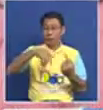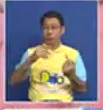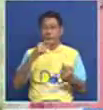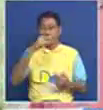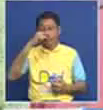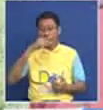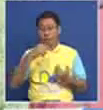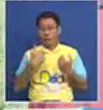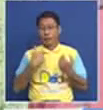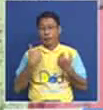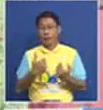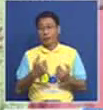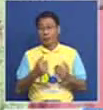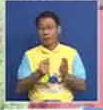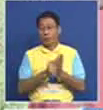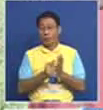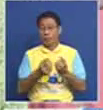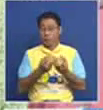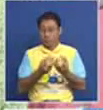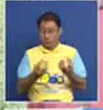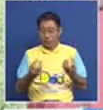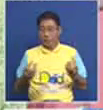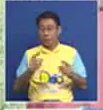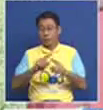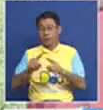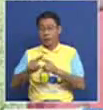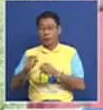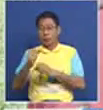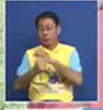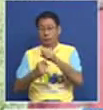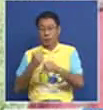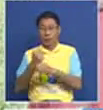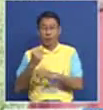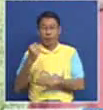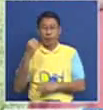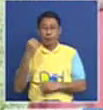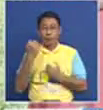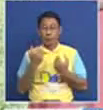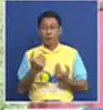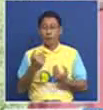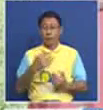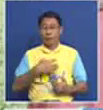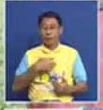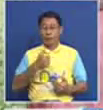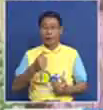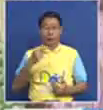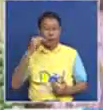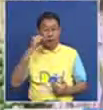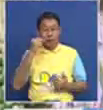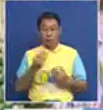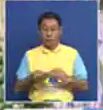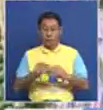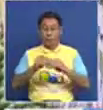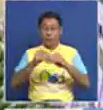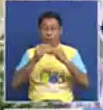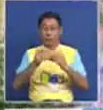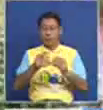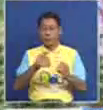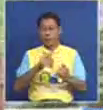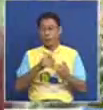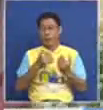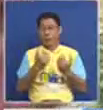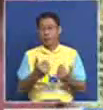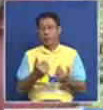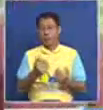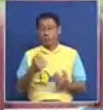ยรวมไปถึงการออกผลผลิตได้ในปริมาณมากต่อปีแต่สายพันธุ์นี้ต้องการน้ำเป็นพิเศษกว่าสายพันธุ์จากต่างประเทศ